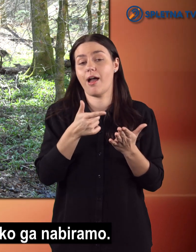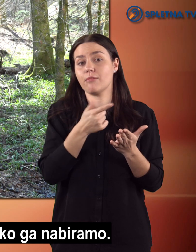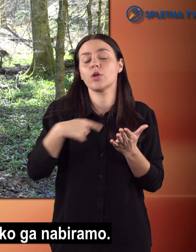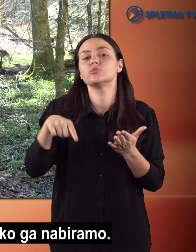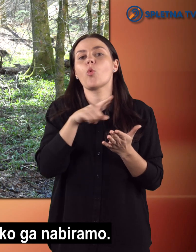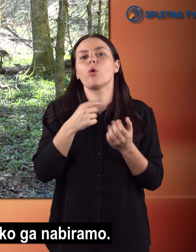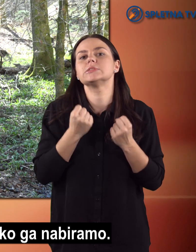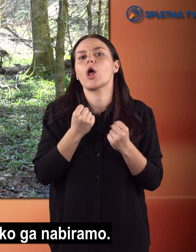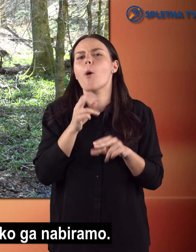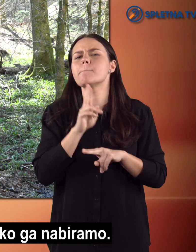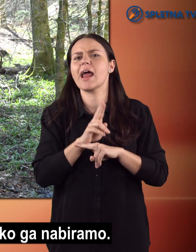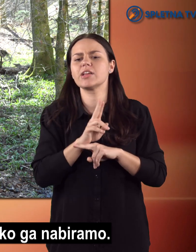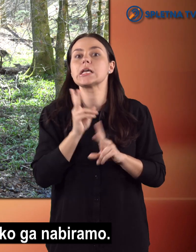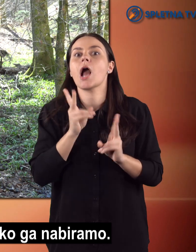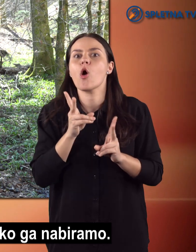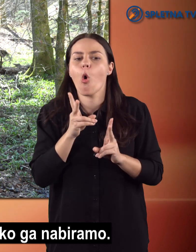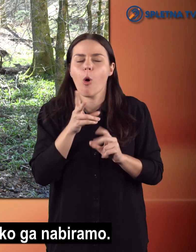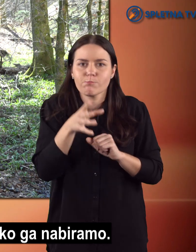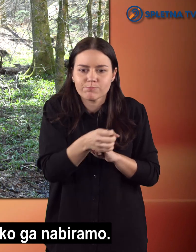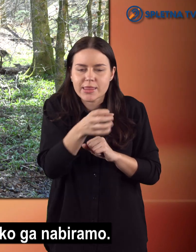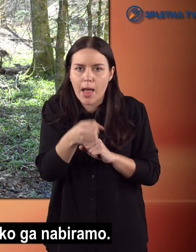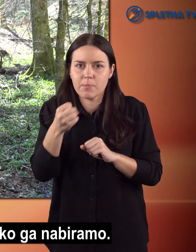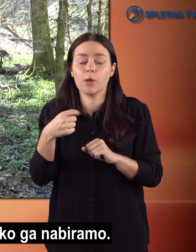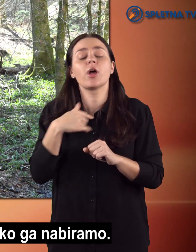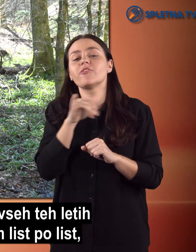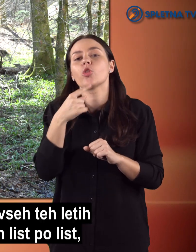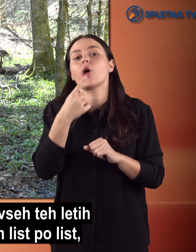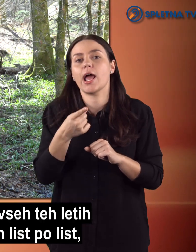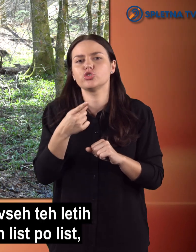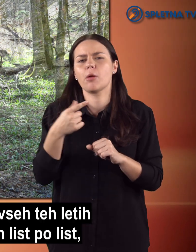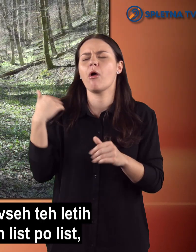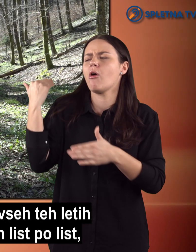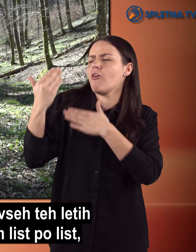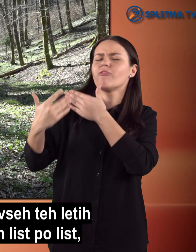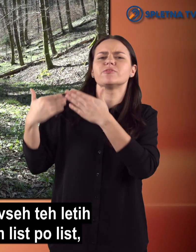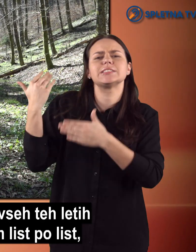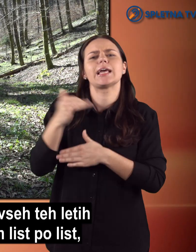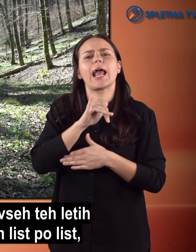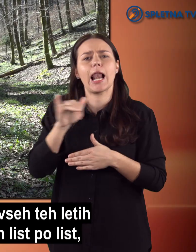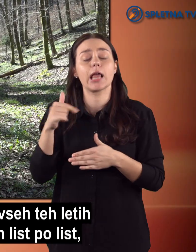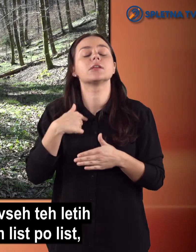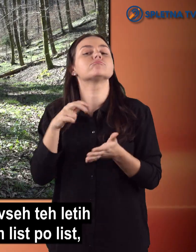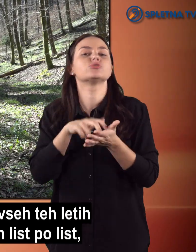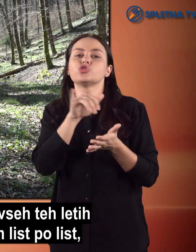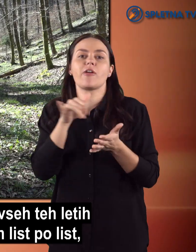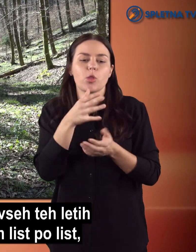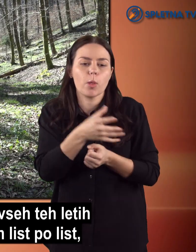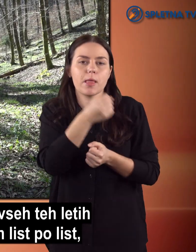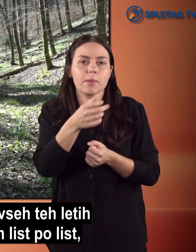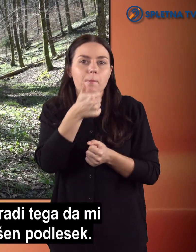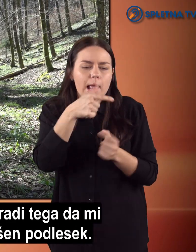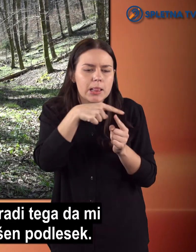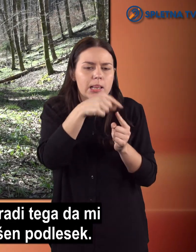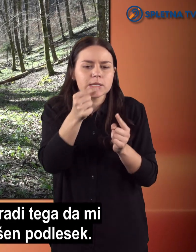smo zelo previdni, kako ga nabiramo, ne. Jaz vedno rečem, po vseh teh letih ga še vedno nabiram list po